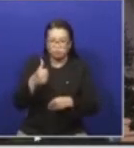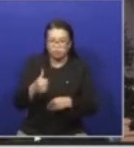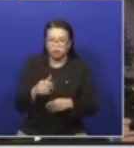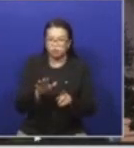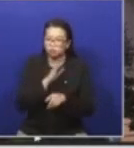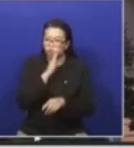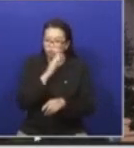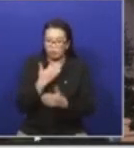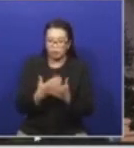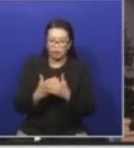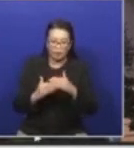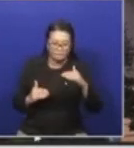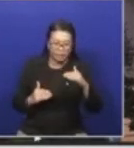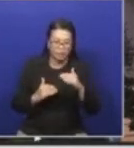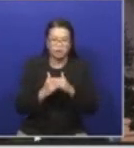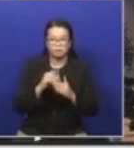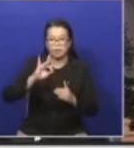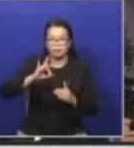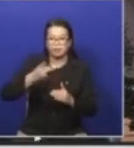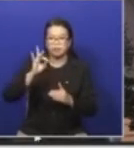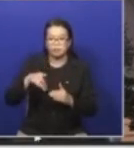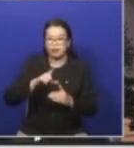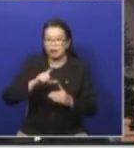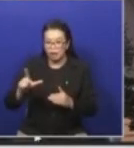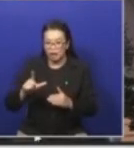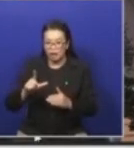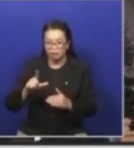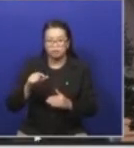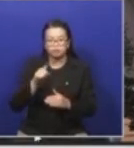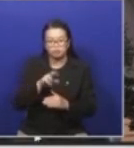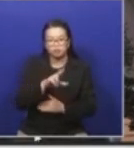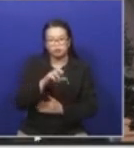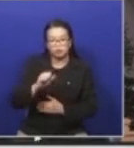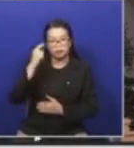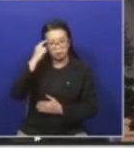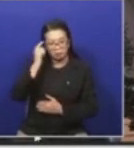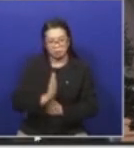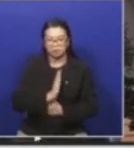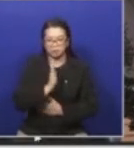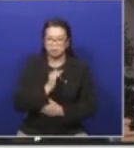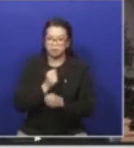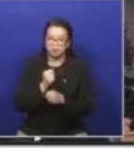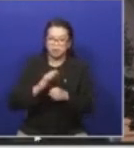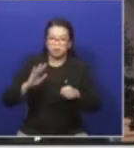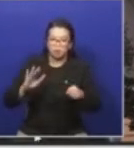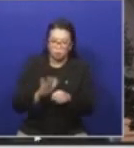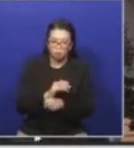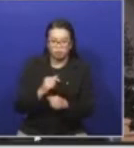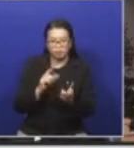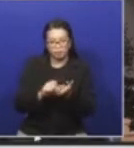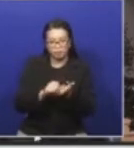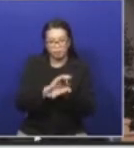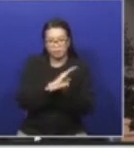ม่เกินไปกว่า 88,000 ล้านสภาจะได้มีความศักดิ์สิทธิ์มีศักดิ์ศรีและสามารถทำงานได้มากกว่าที่เ